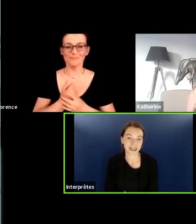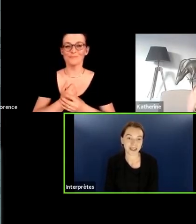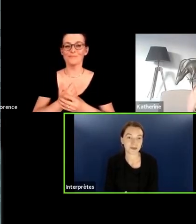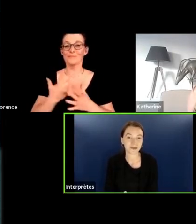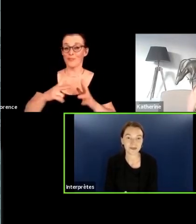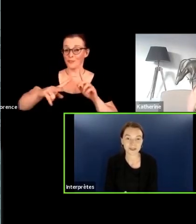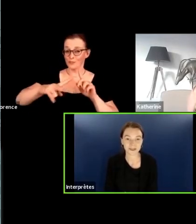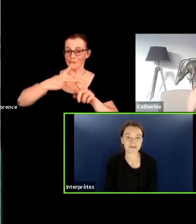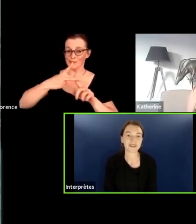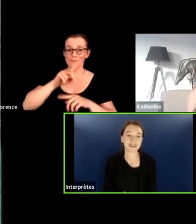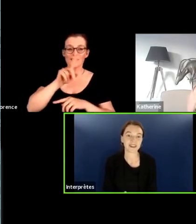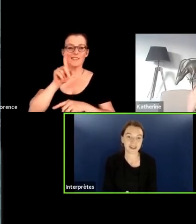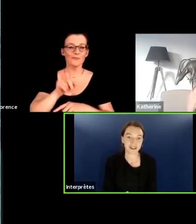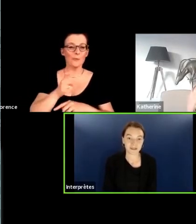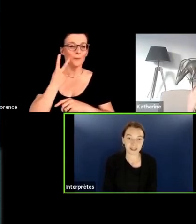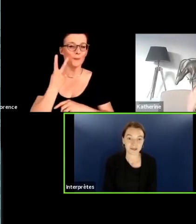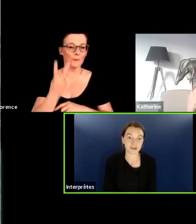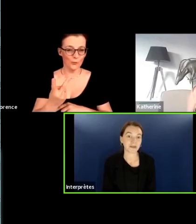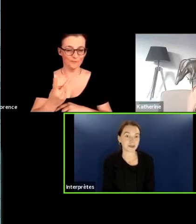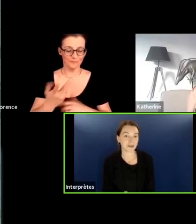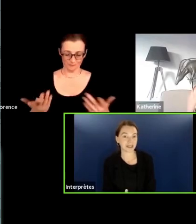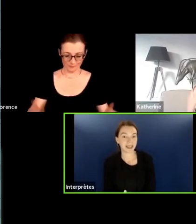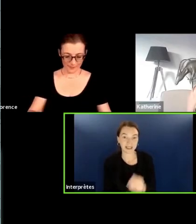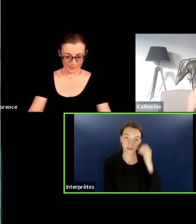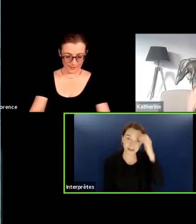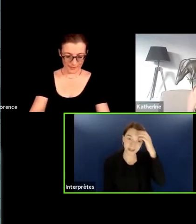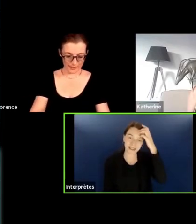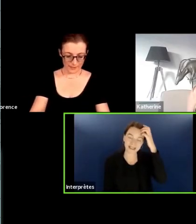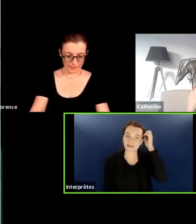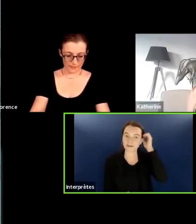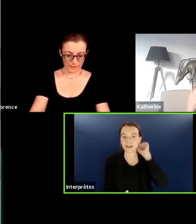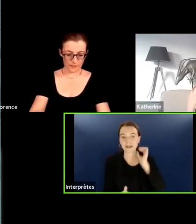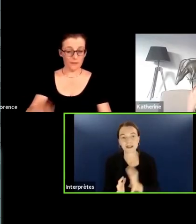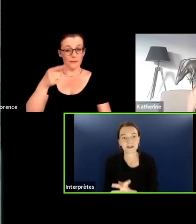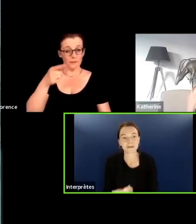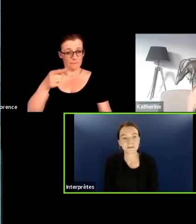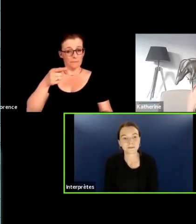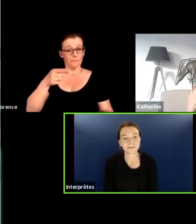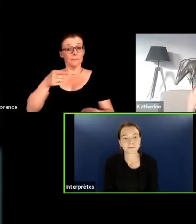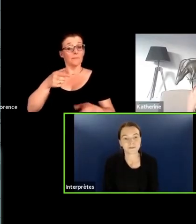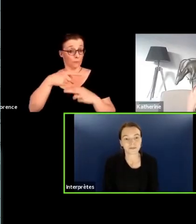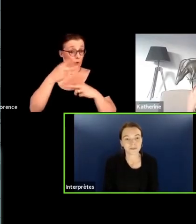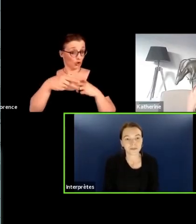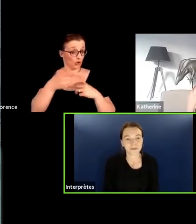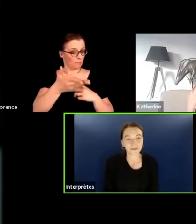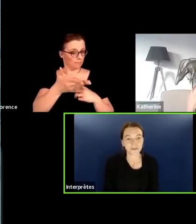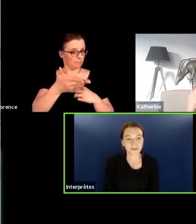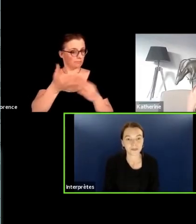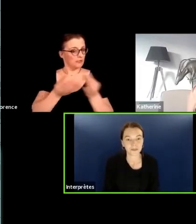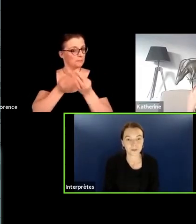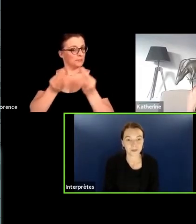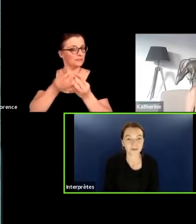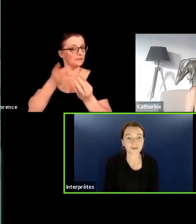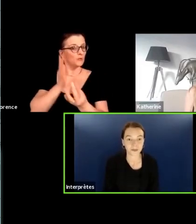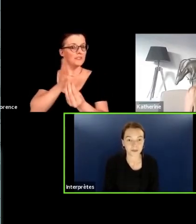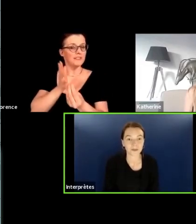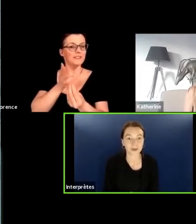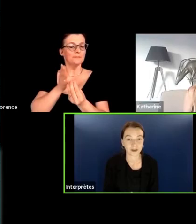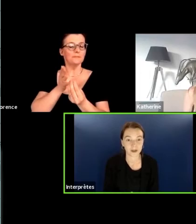cette réponse. Oui. Nous allons donc maintenant passer à la deuxième question. Alors, quelle est la question?